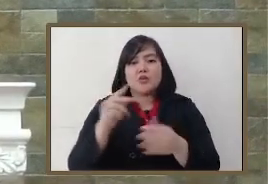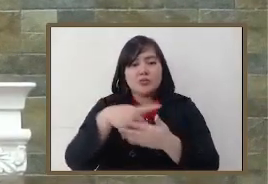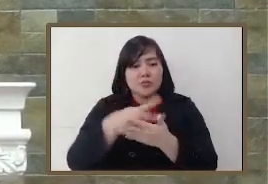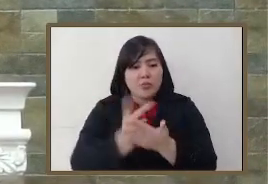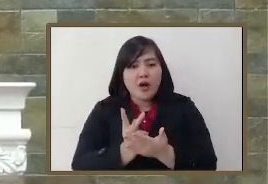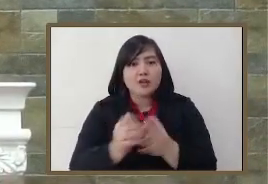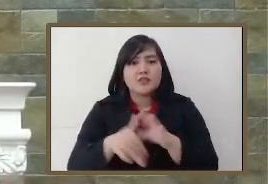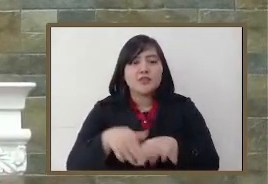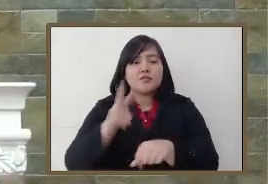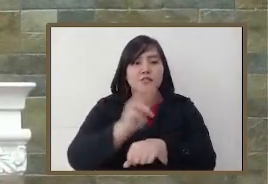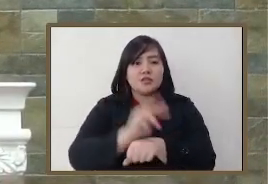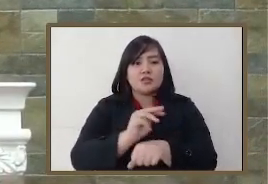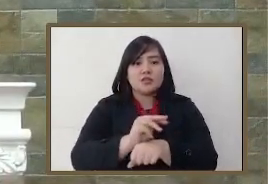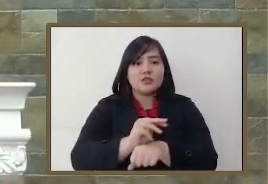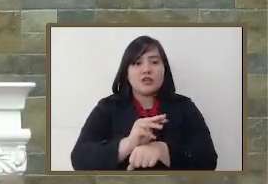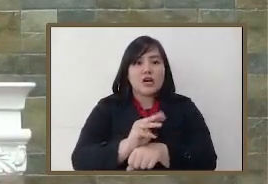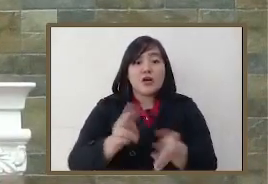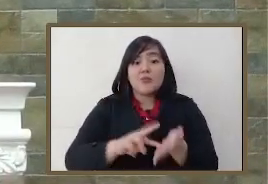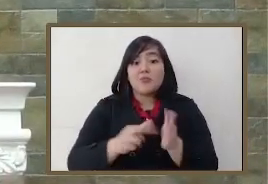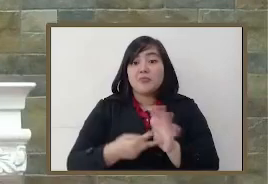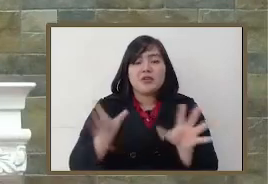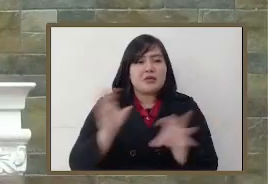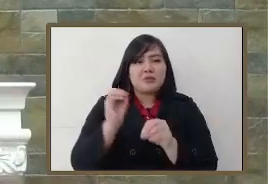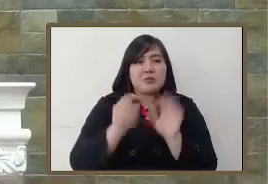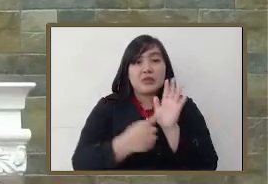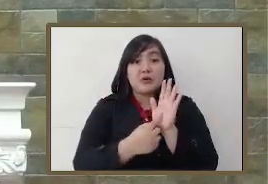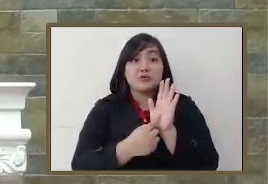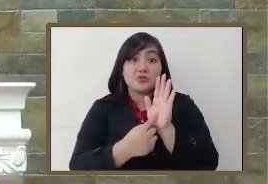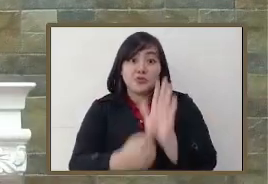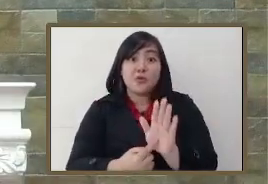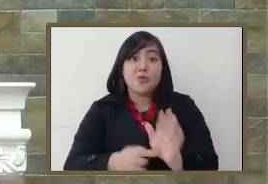or marijuana, parehas kasi ang pagkabukas niyan